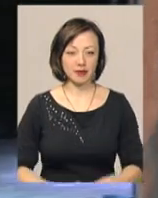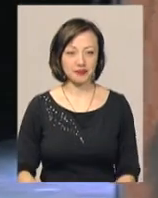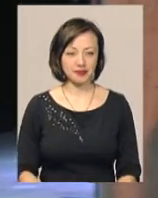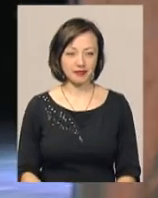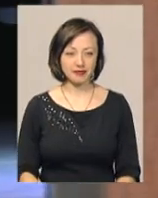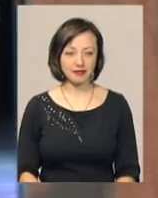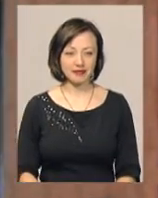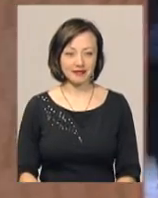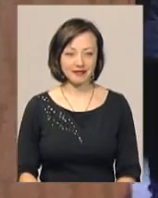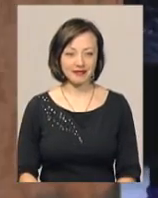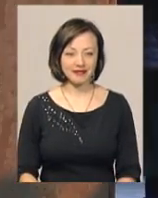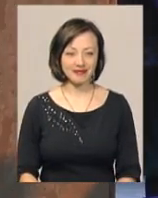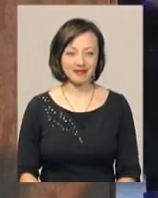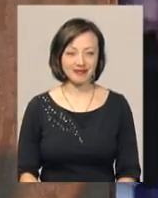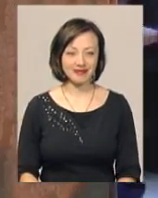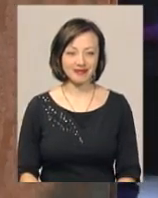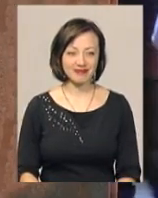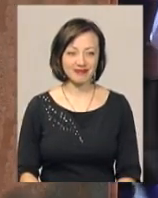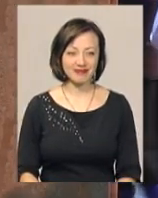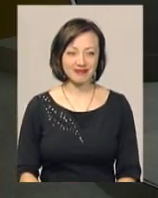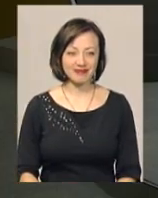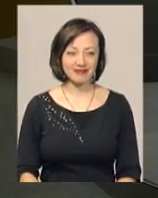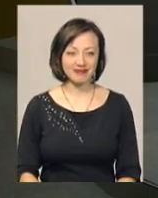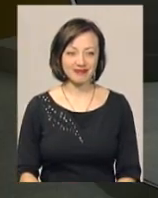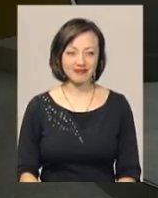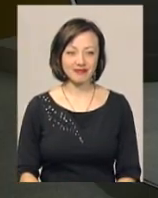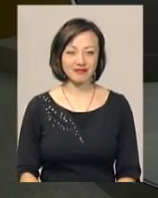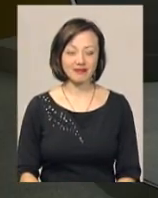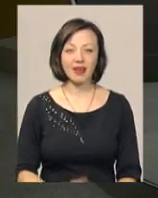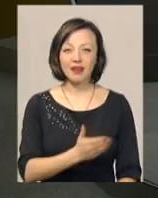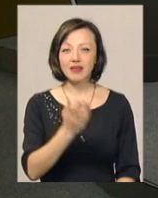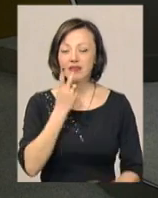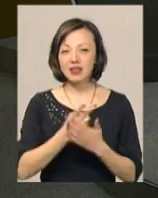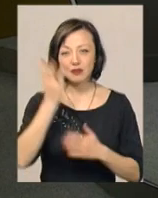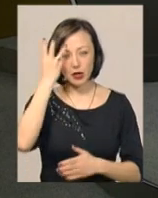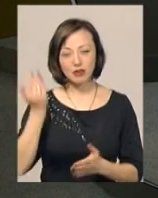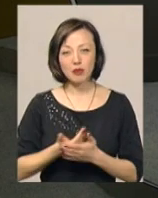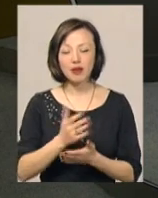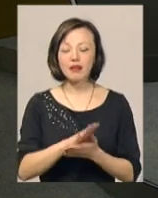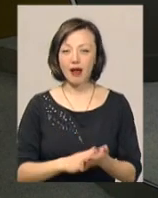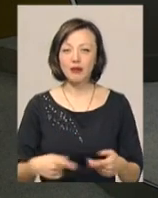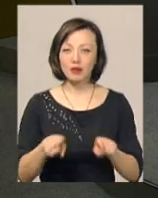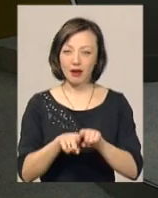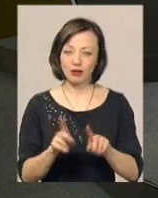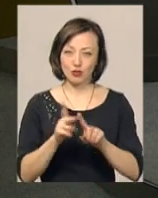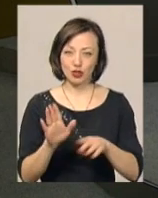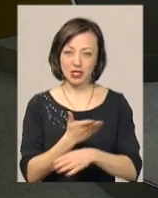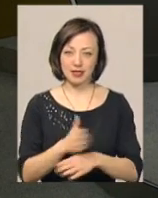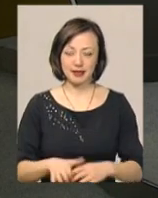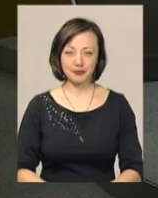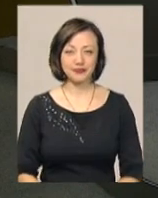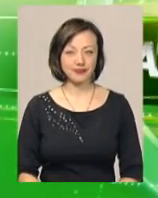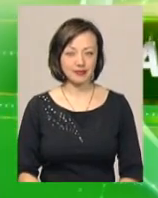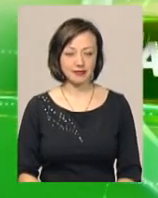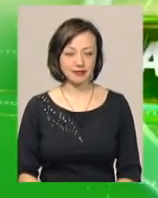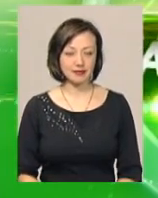Ворожцова, Володимир Саприкін, новини Поділля Центр. Ви дивитеся Подільську панораму, далі анонс її другої частини.